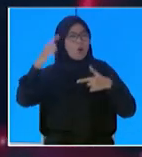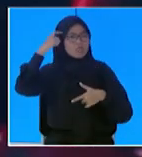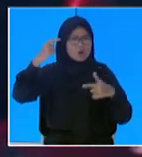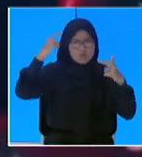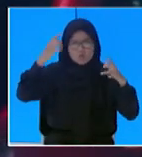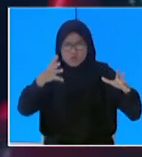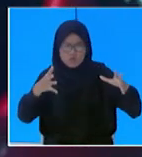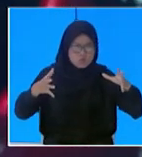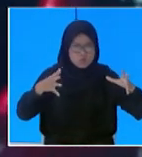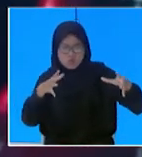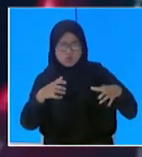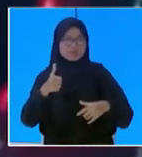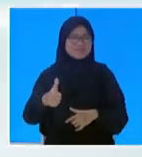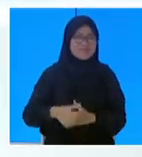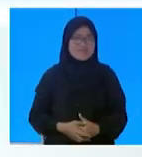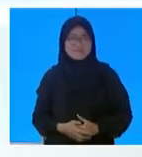oleh gangguan otak.